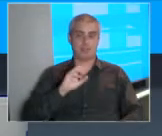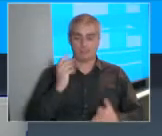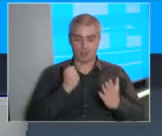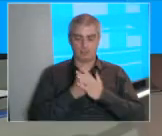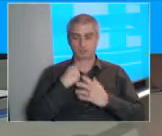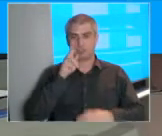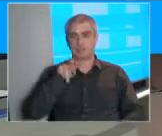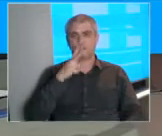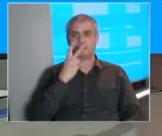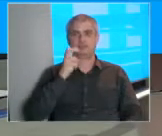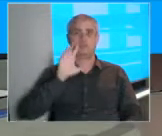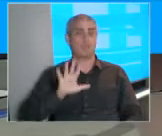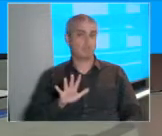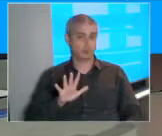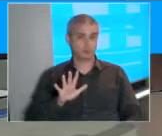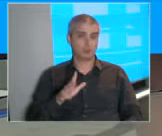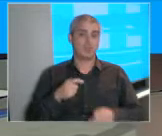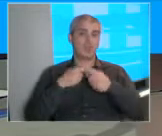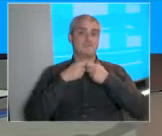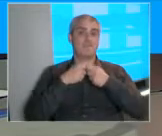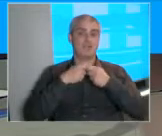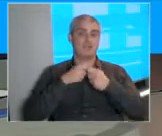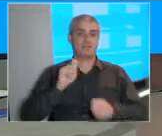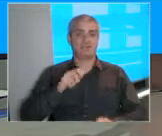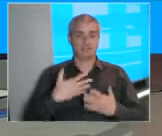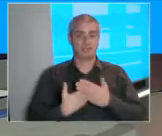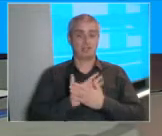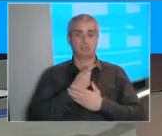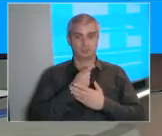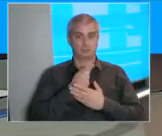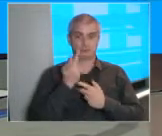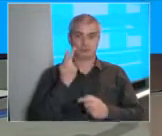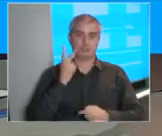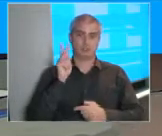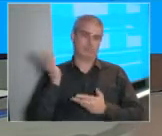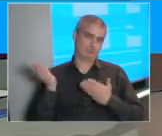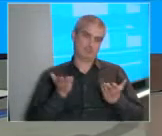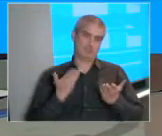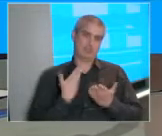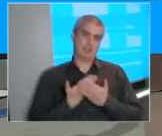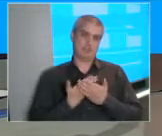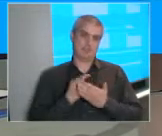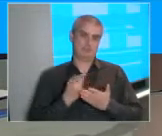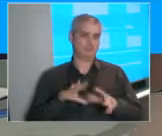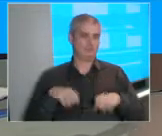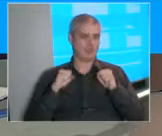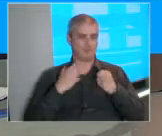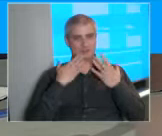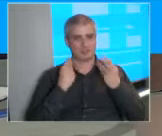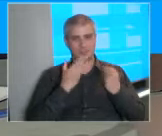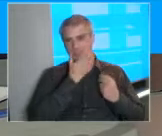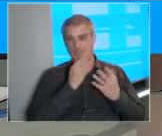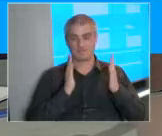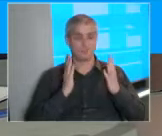לשנת 2025, וחברי וחברות הכנסת החדשים, יותר ממוזמנים לאמץ אותה. יפה מאוד.